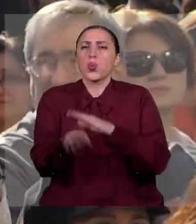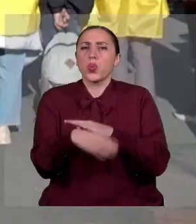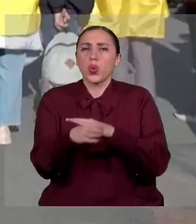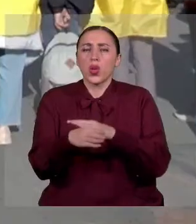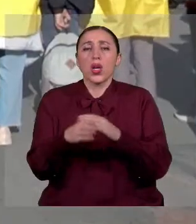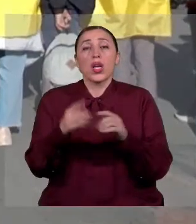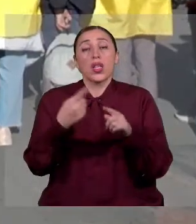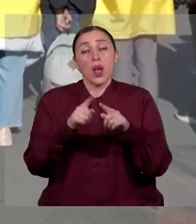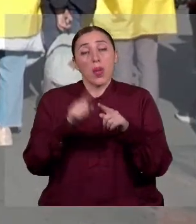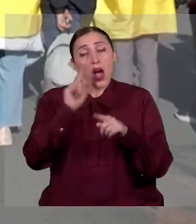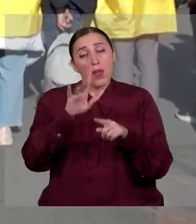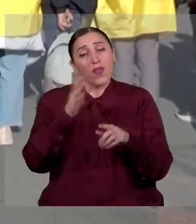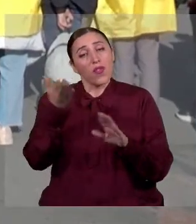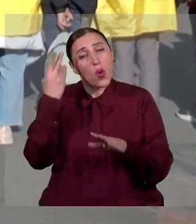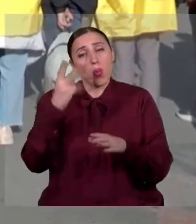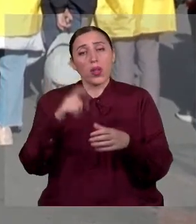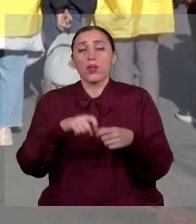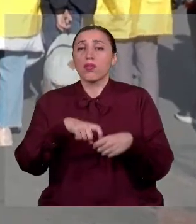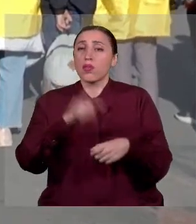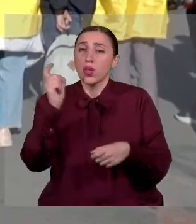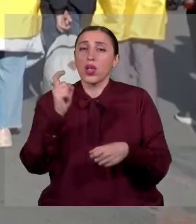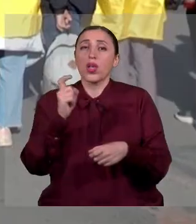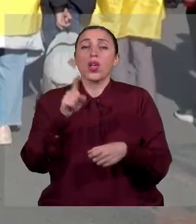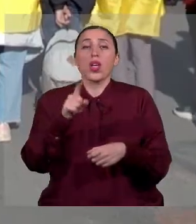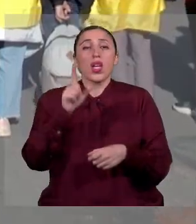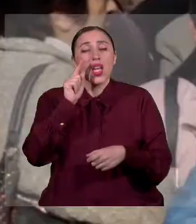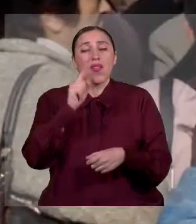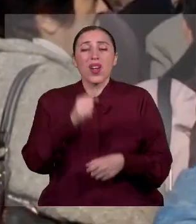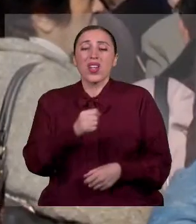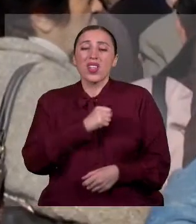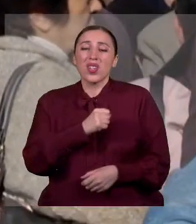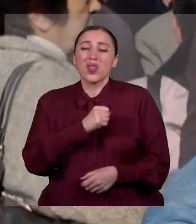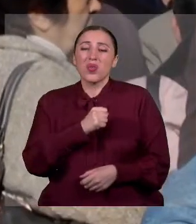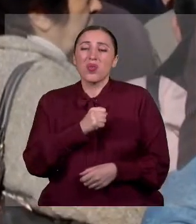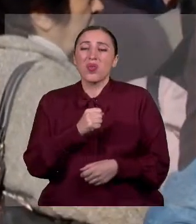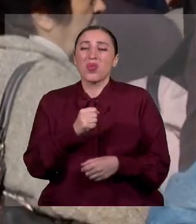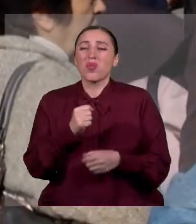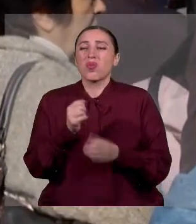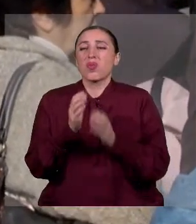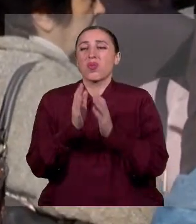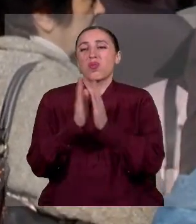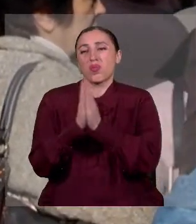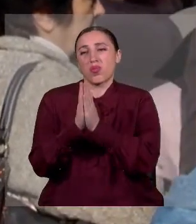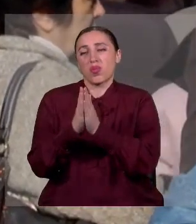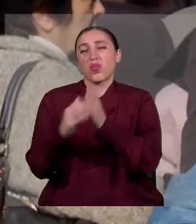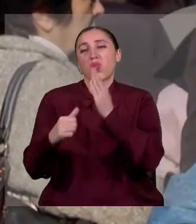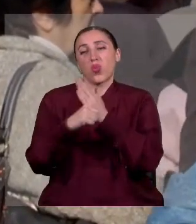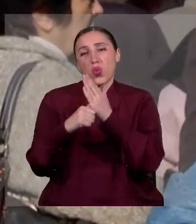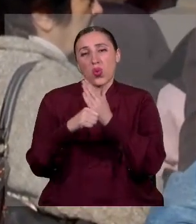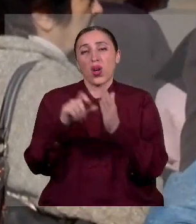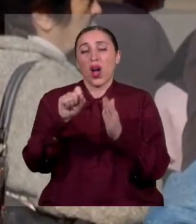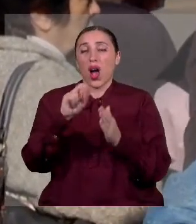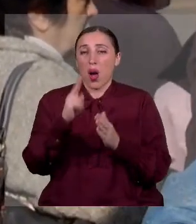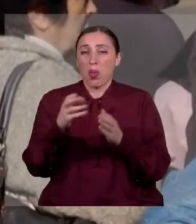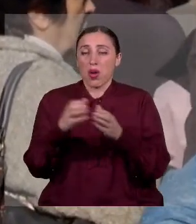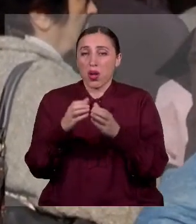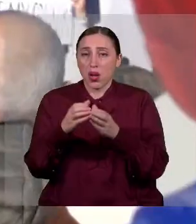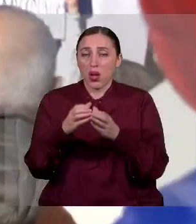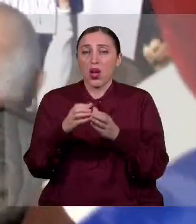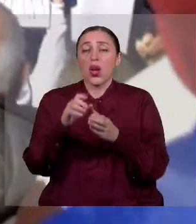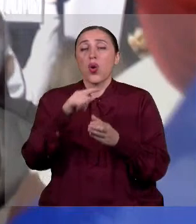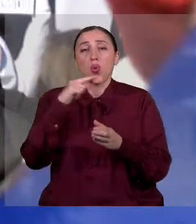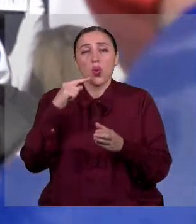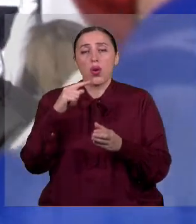այդ գործընթացը։ Պաշտոնական Երևանը ռազմական օգնության համար դիմել էր Ռուսաստանին, բայց ռազմական դաշինքը օգնության